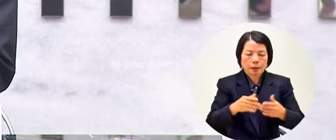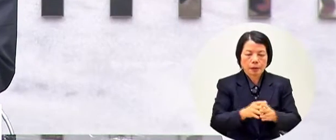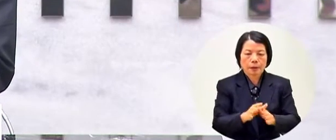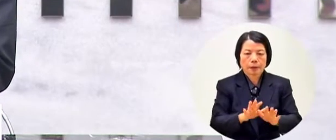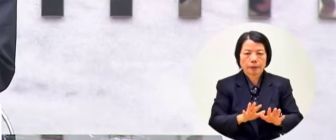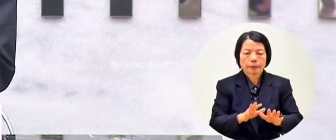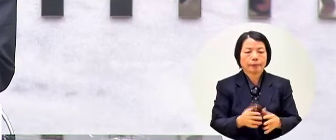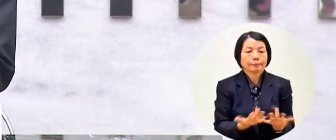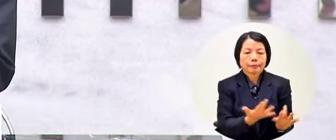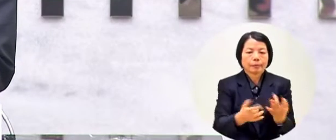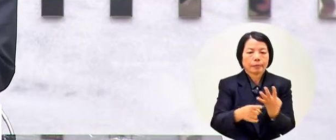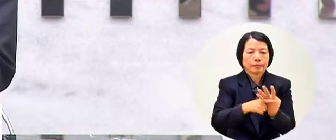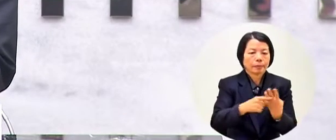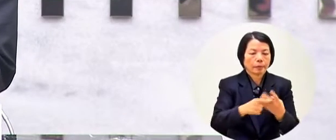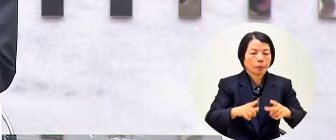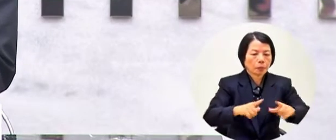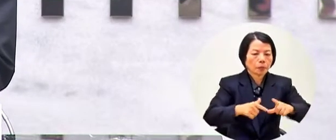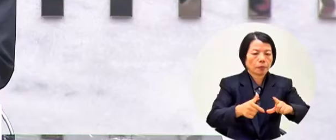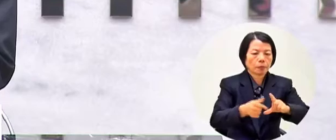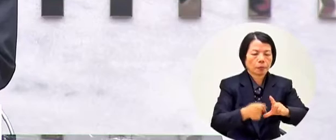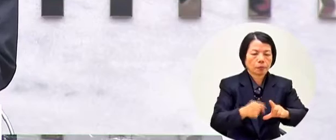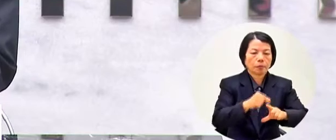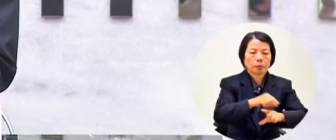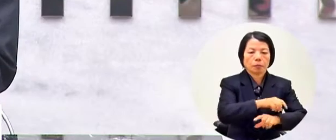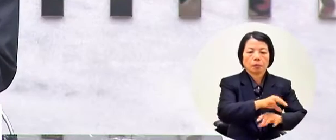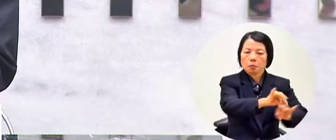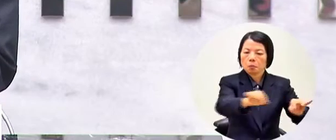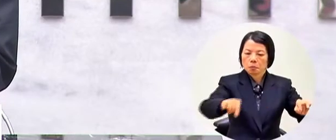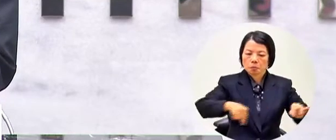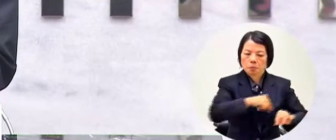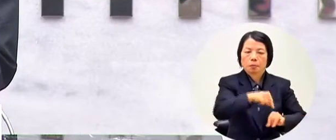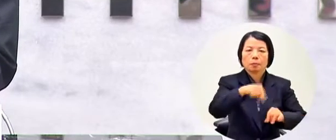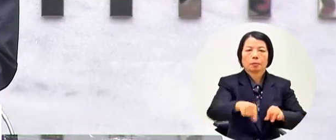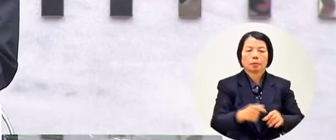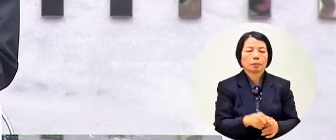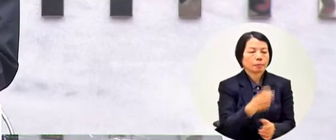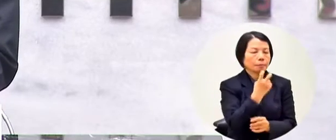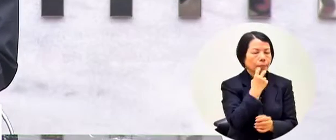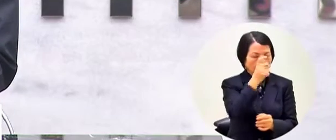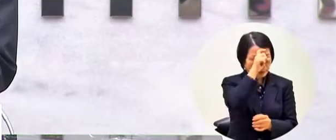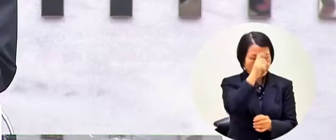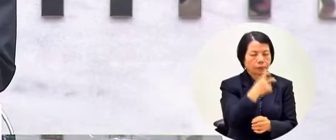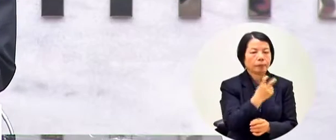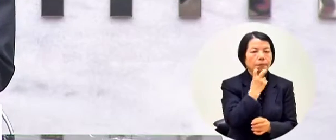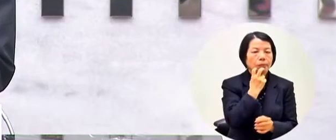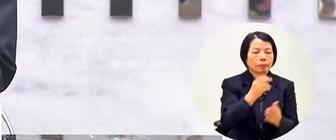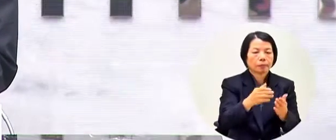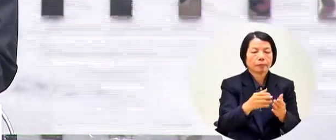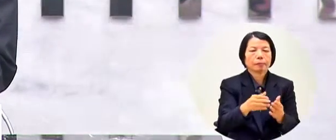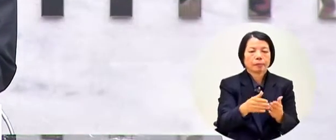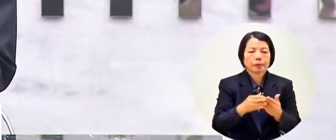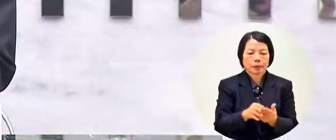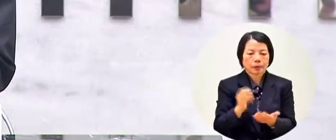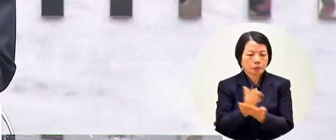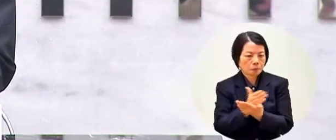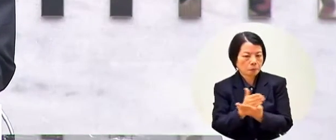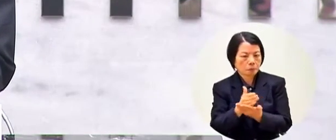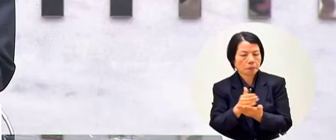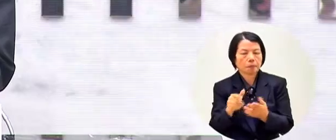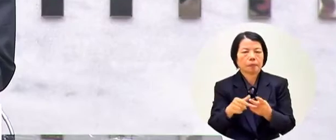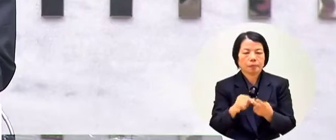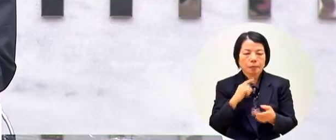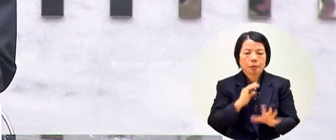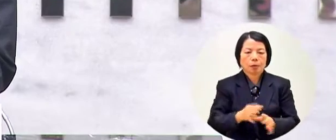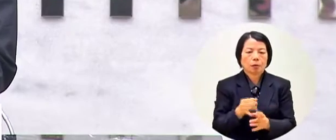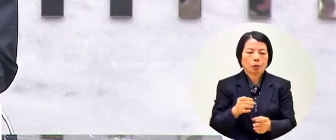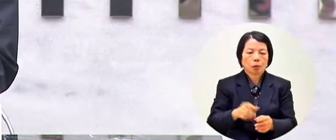区，强化产业基地。我们也期待中央在相关的计划审核、租税优惠及法